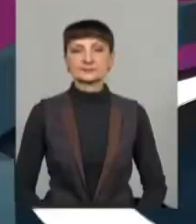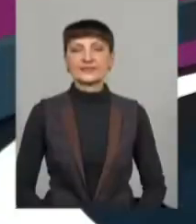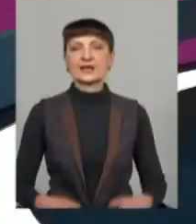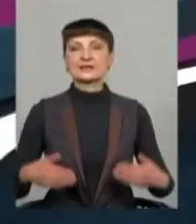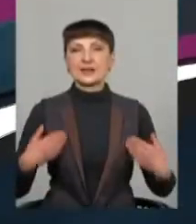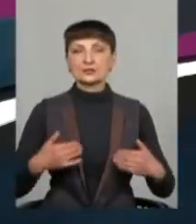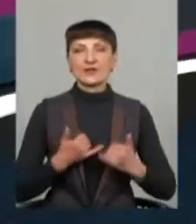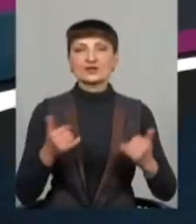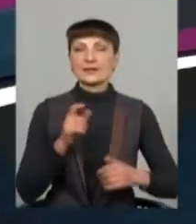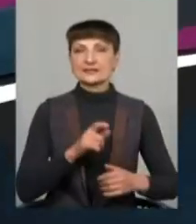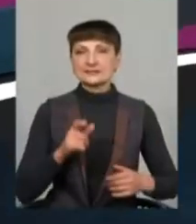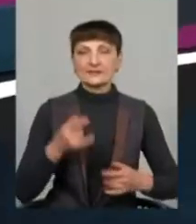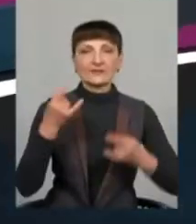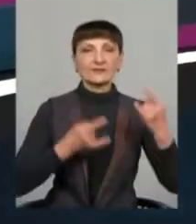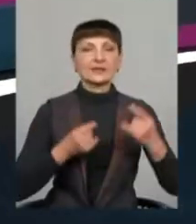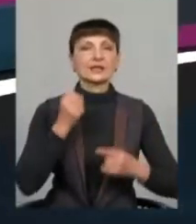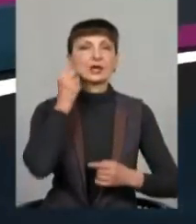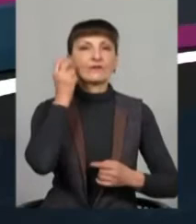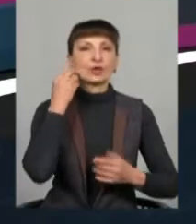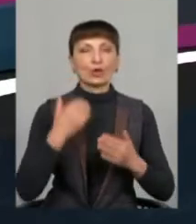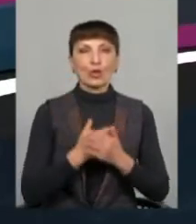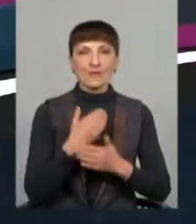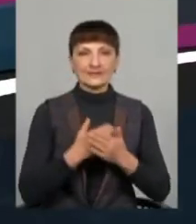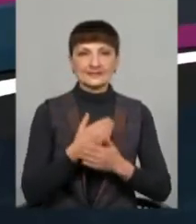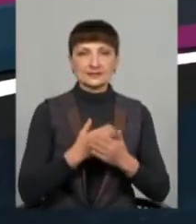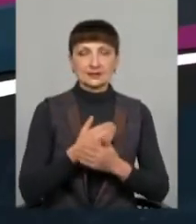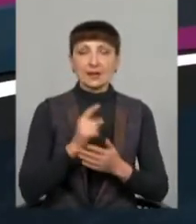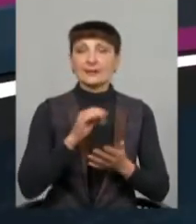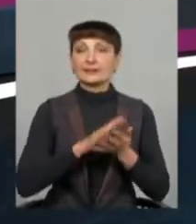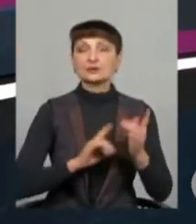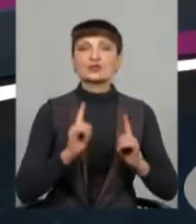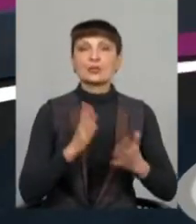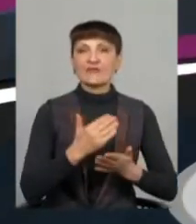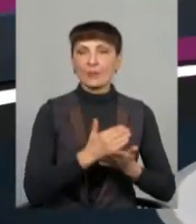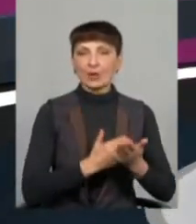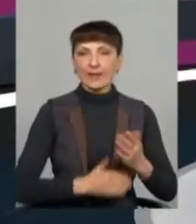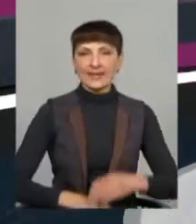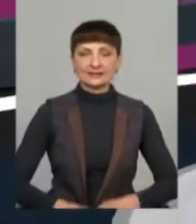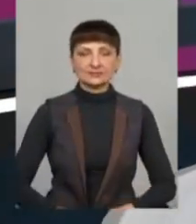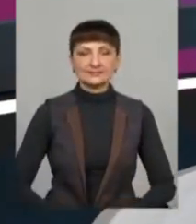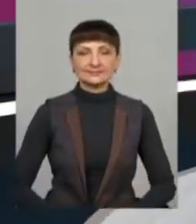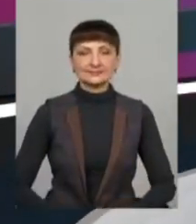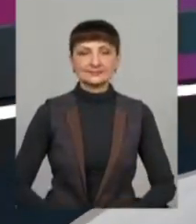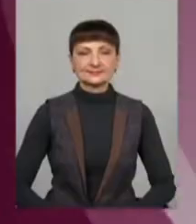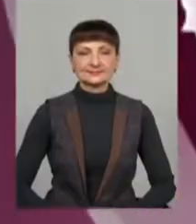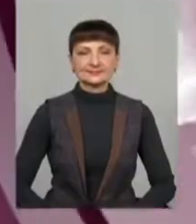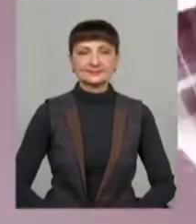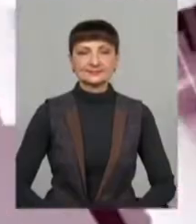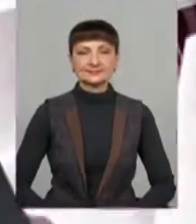Здравствуйте, уважаемые телезрители. В эфире дневной выпуск новостей в студии Диас Махамбетов. И вначале коротко о главном к этому часу.